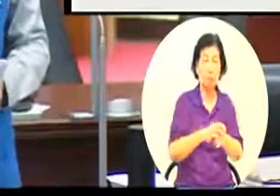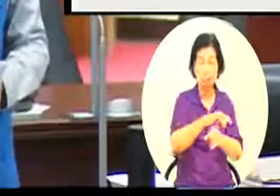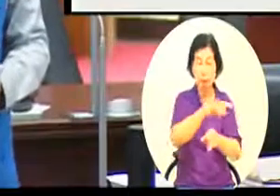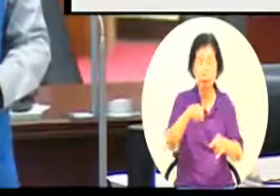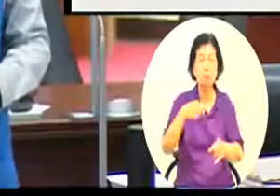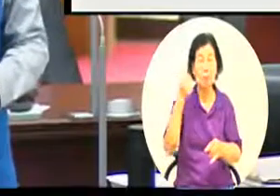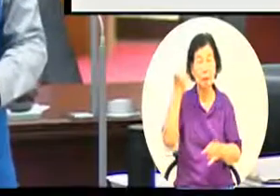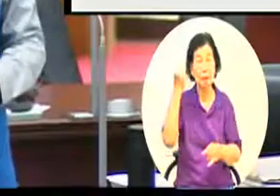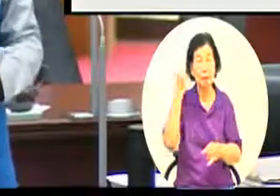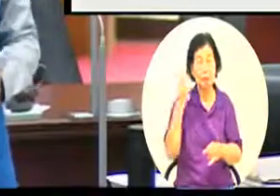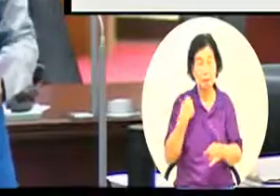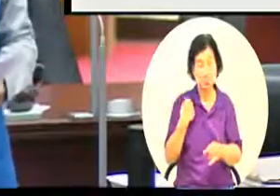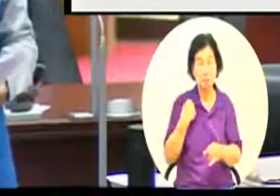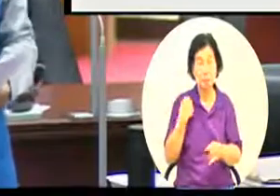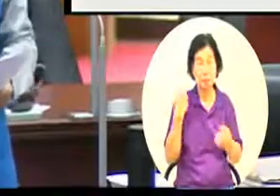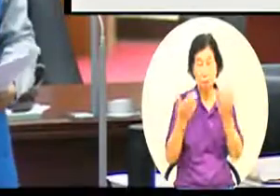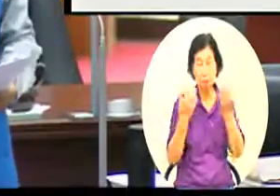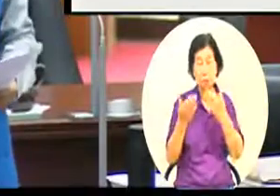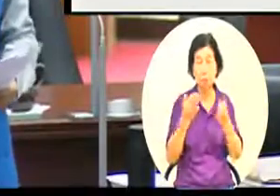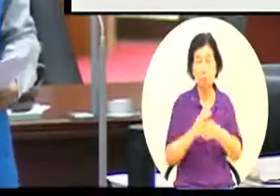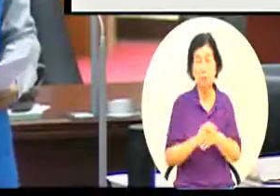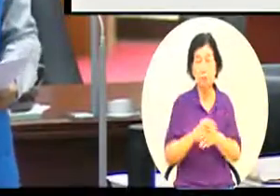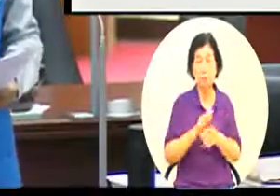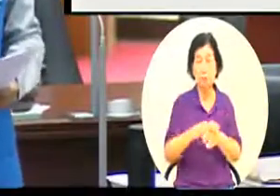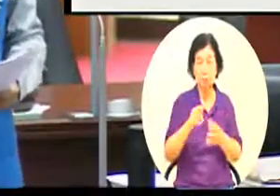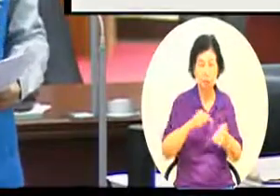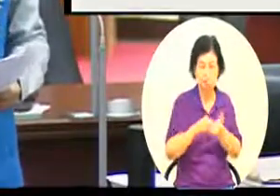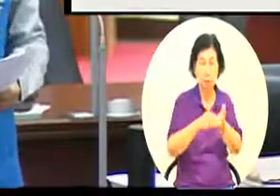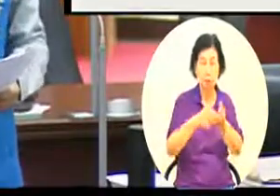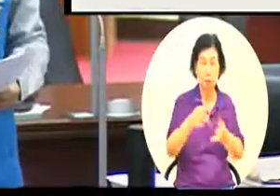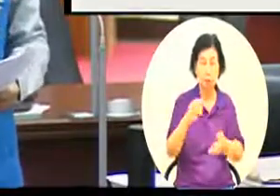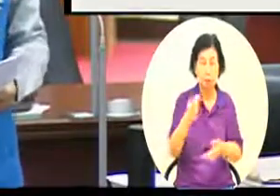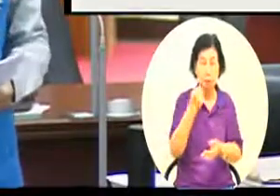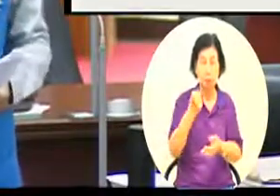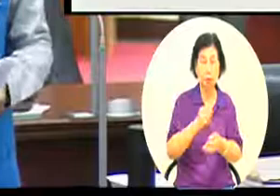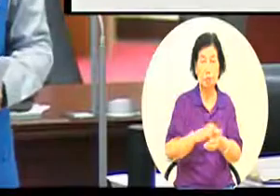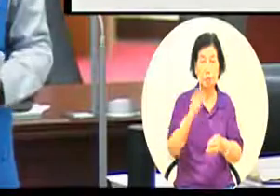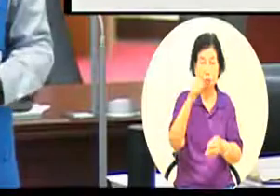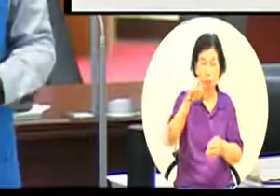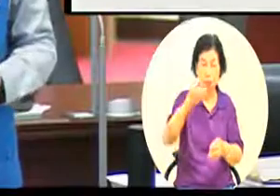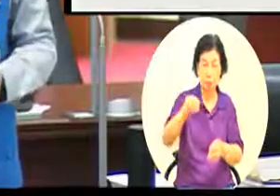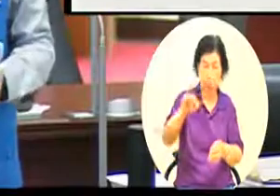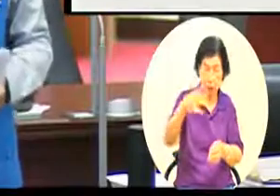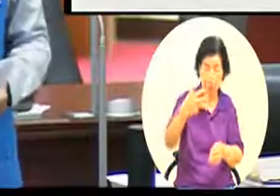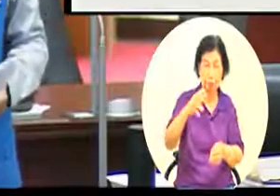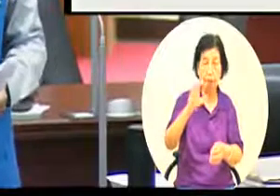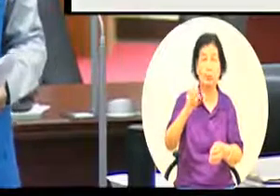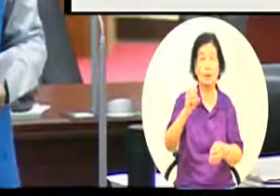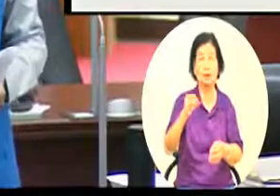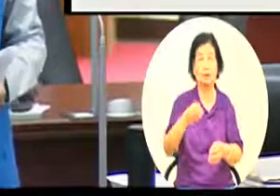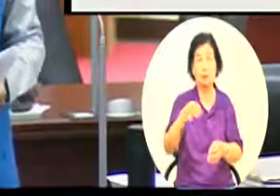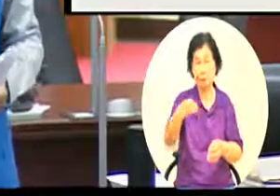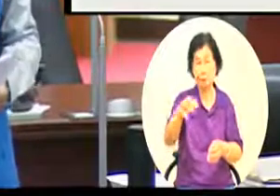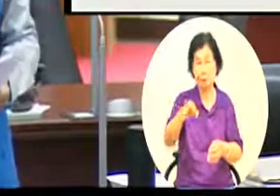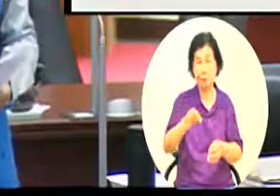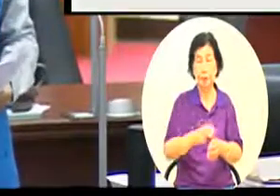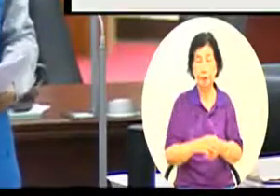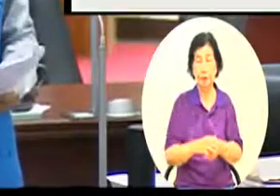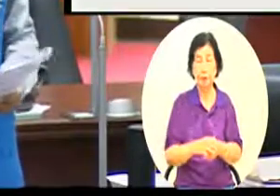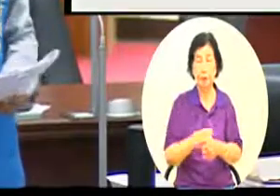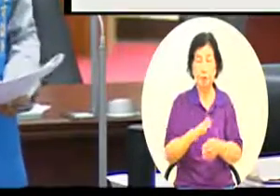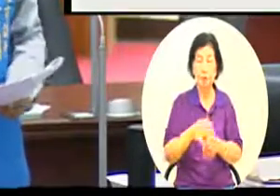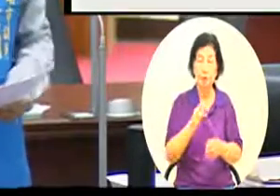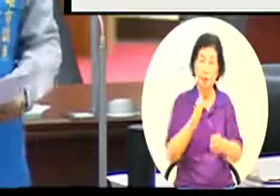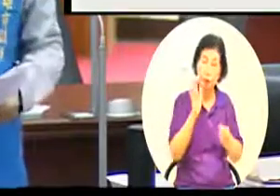是争取到1800亿这个捷运经费预计什么时候可以完成，能带动我们高